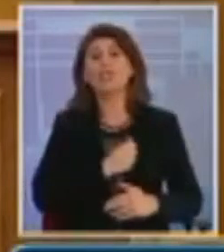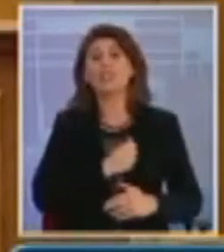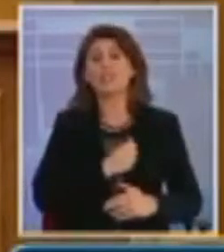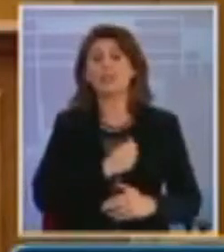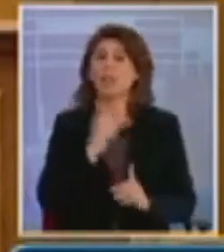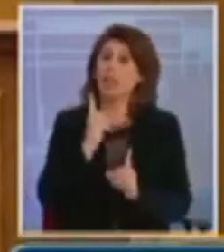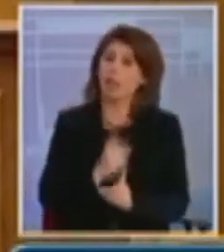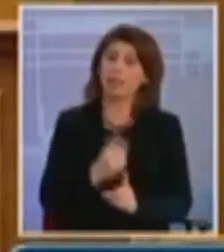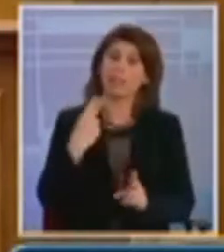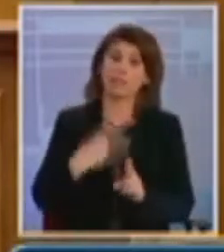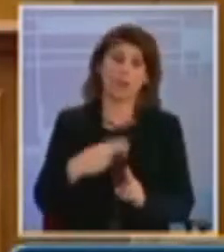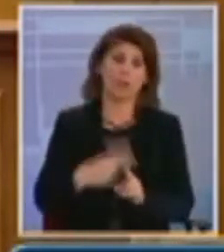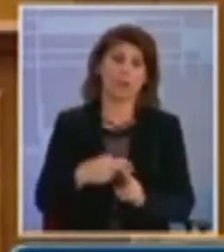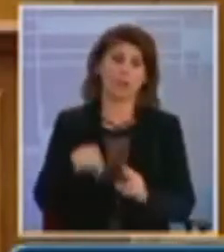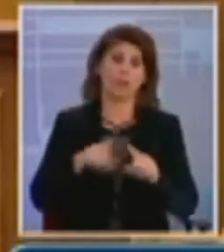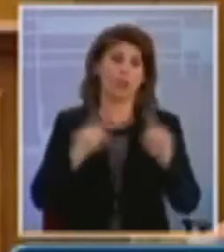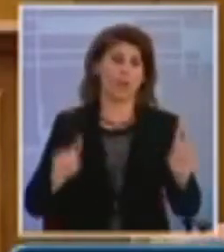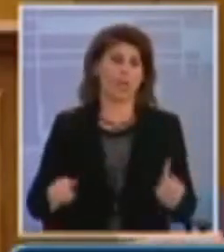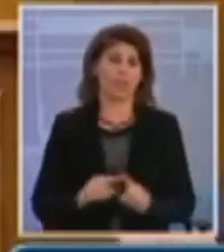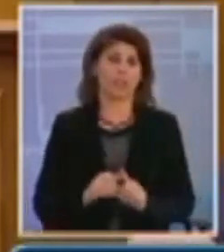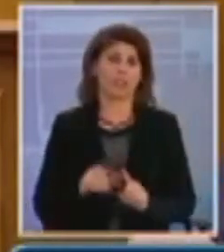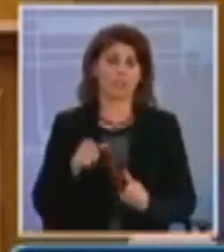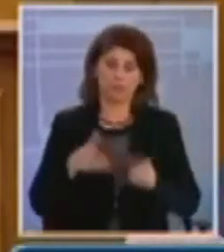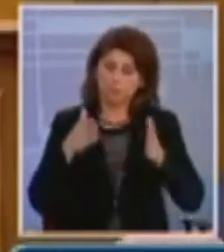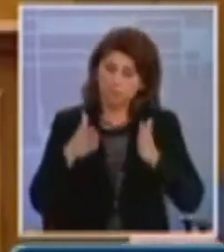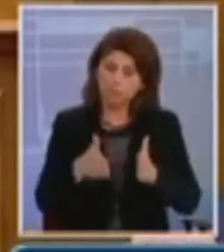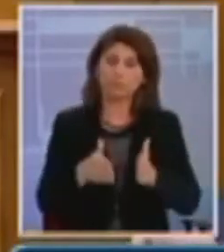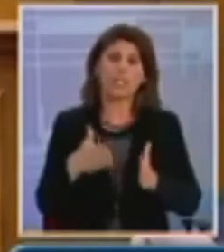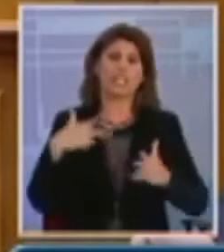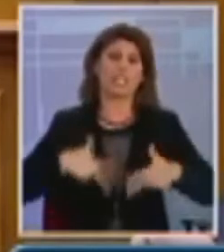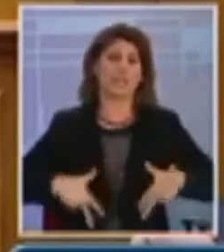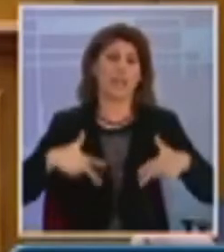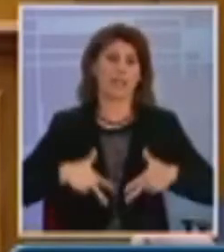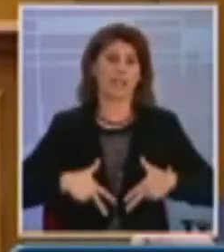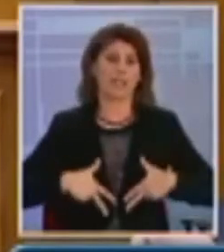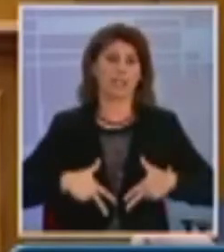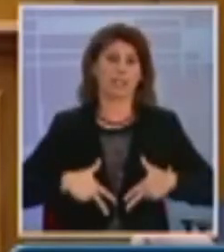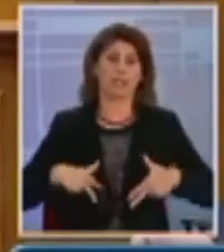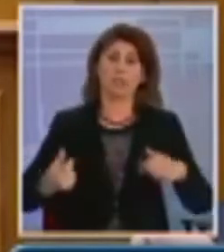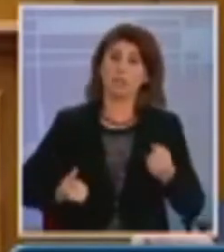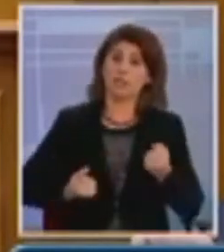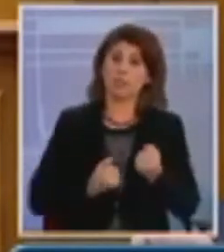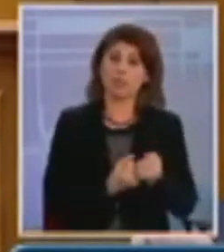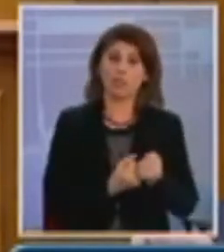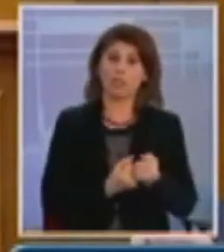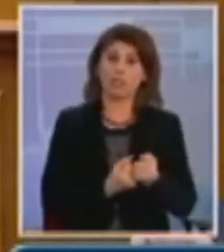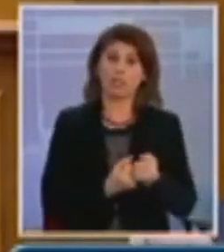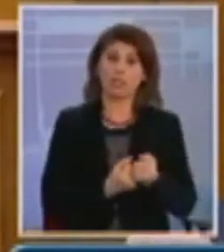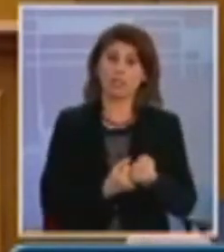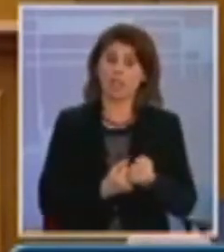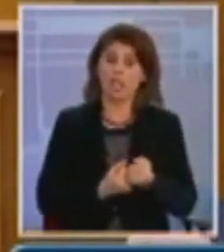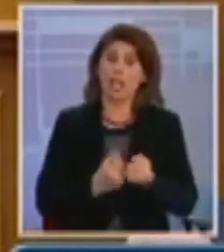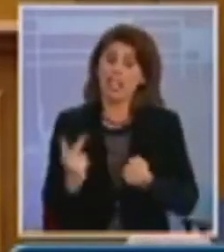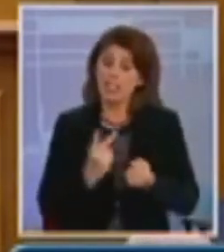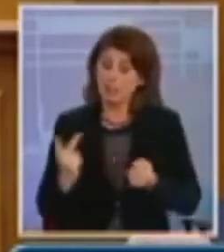ιδιαίτερα σημαντική σστο πλαίσιο αυτό είναι και η προσήλωση της κυβέρνησης στην υποστήριξη δικοινοτικών συνομιλιών